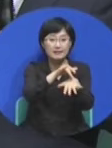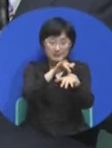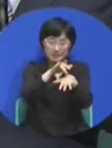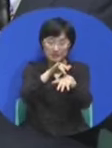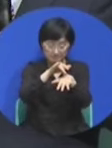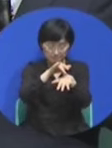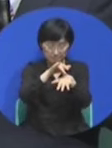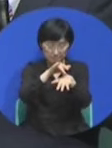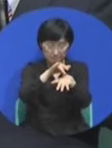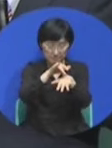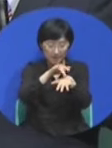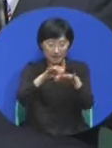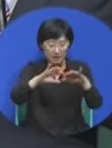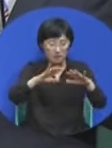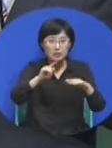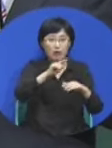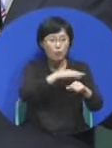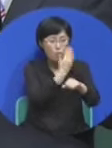유혹하겠어요.